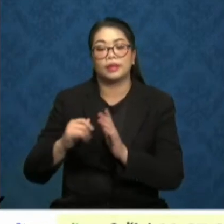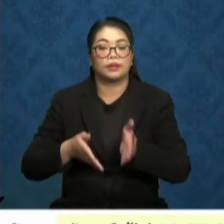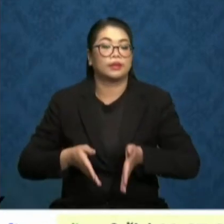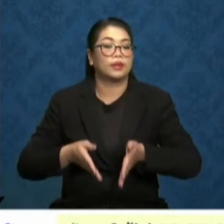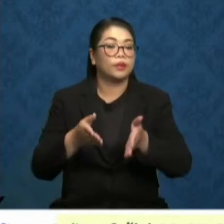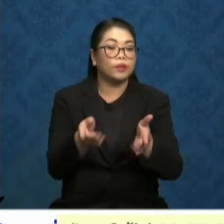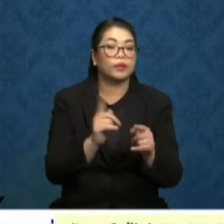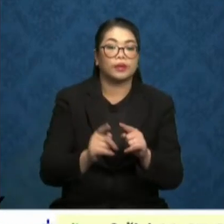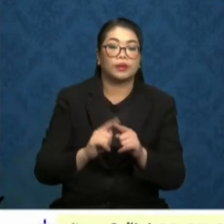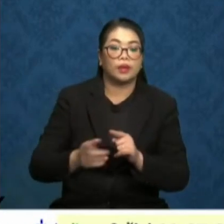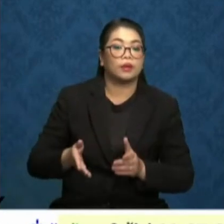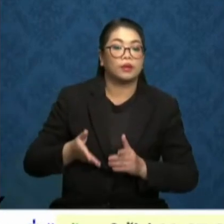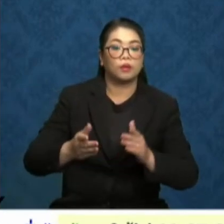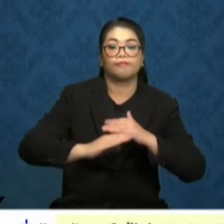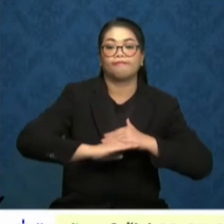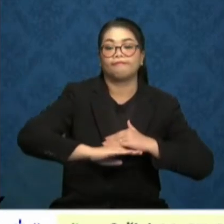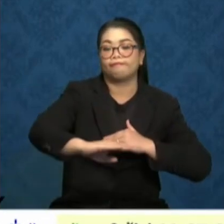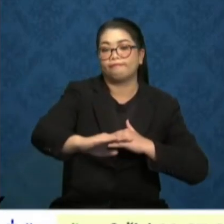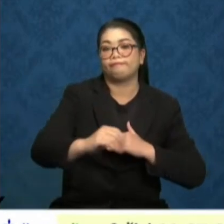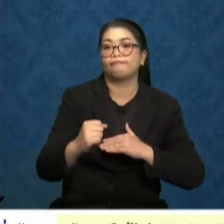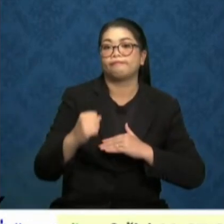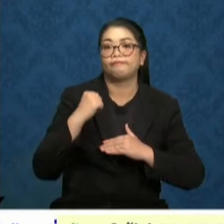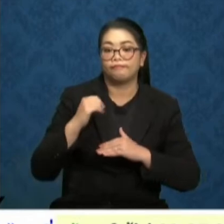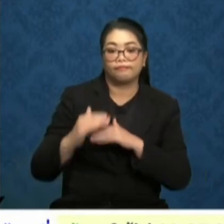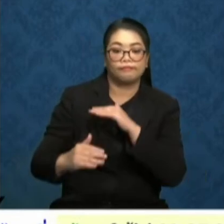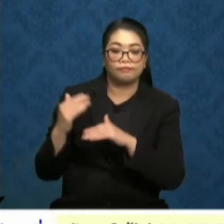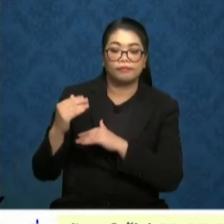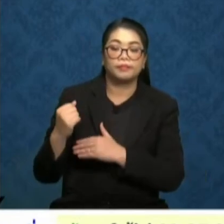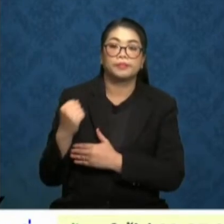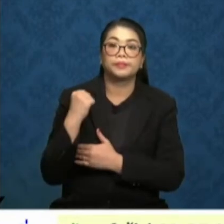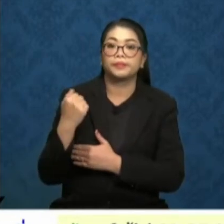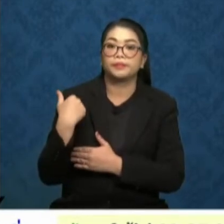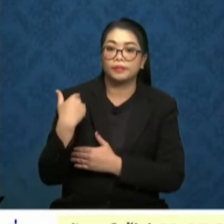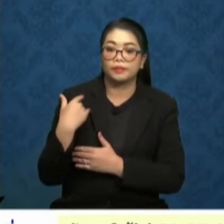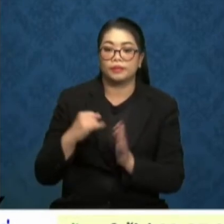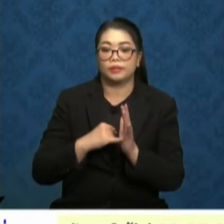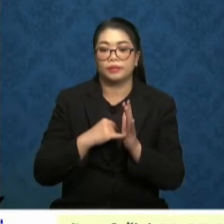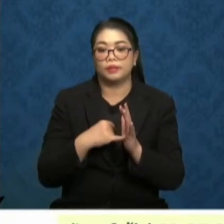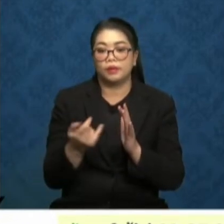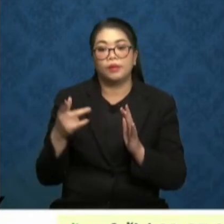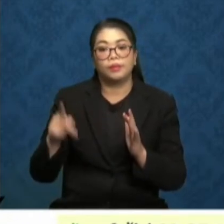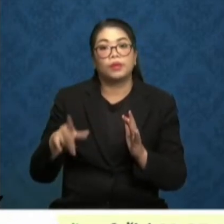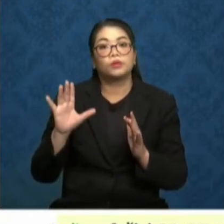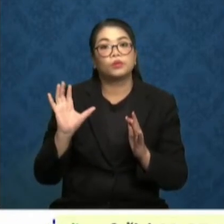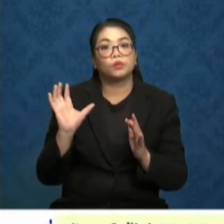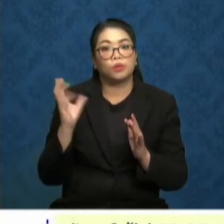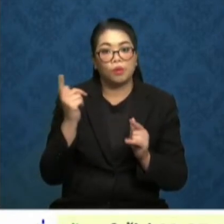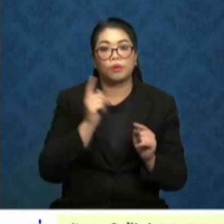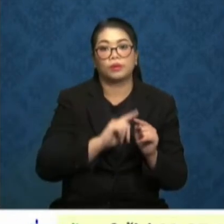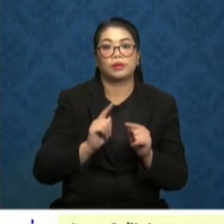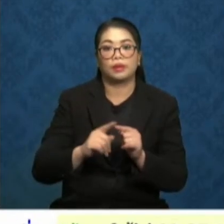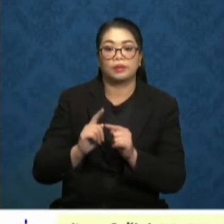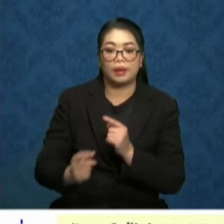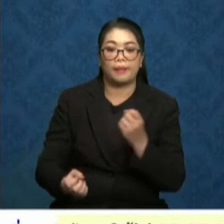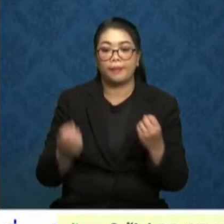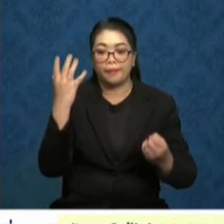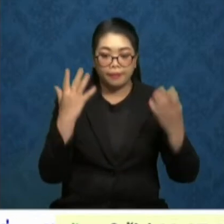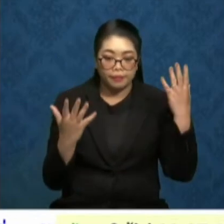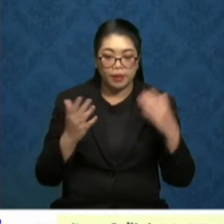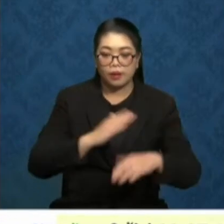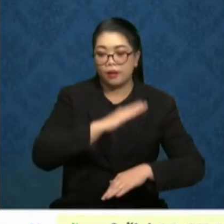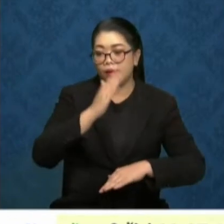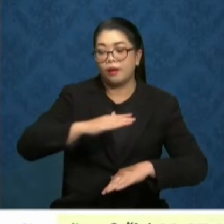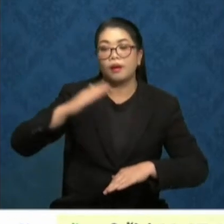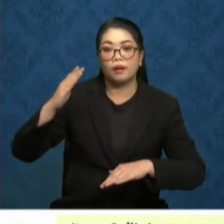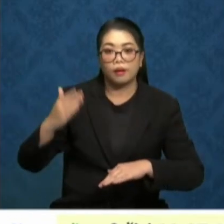รัวันนี้เป็นถนนรดยาง เมื่อพืนที่เจริญมากเพื่อนที่ใช horribly ๆ ลาย ผ อยู่ใเครด 5 เฮ้